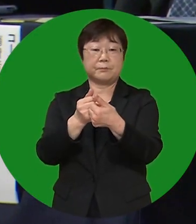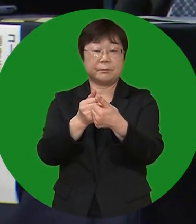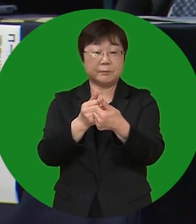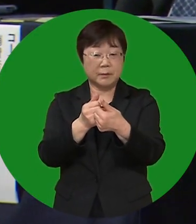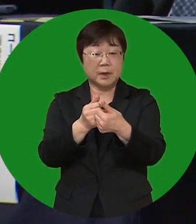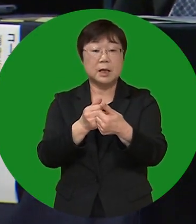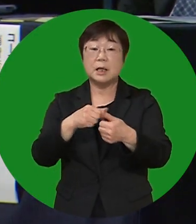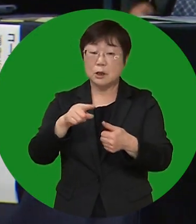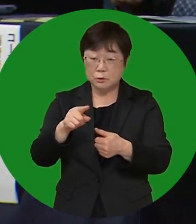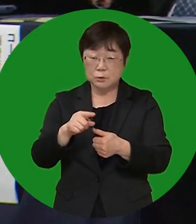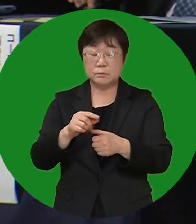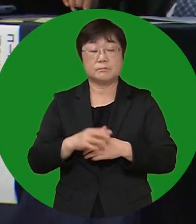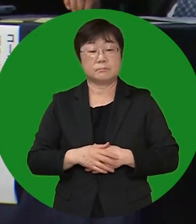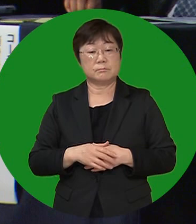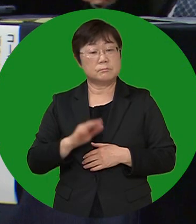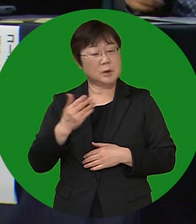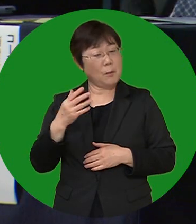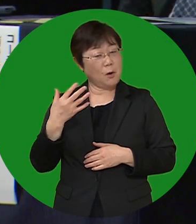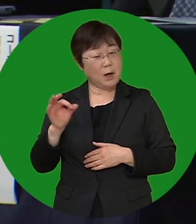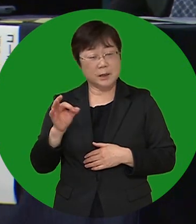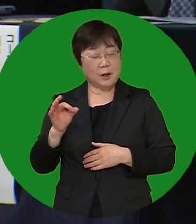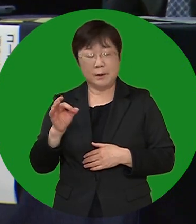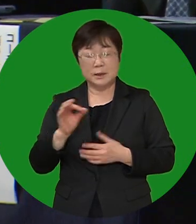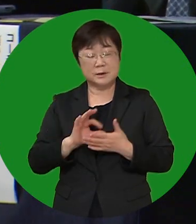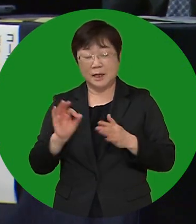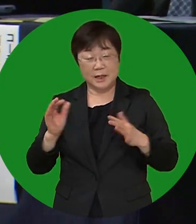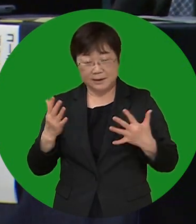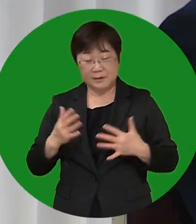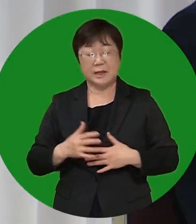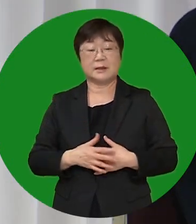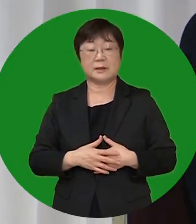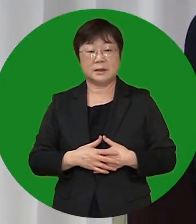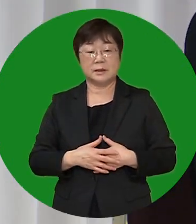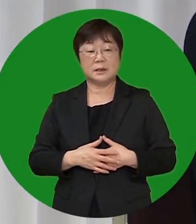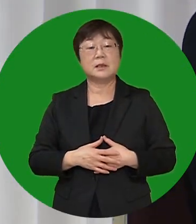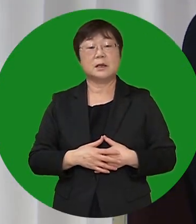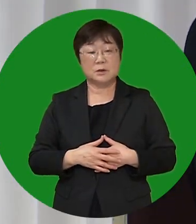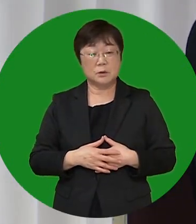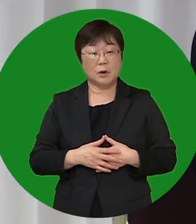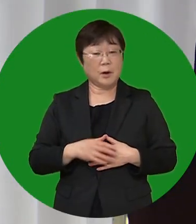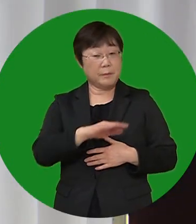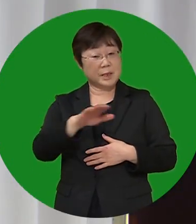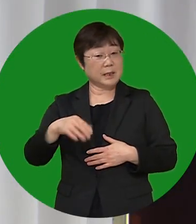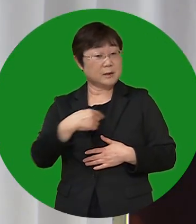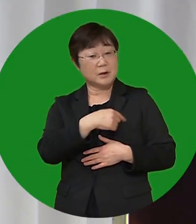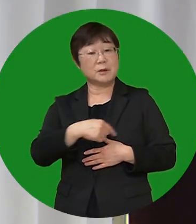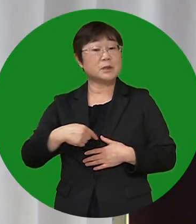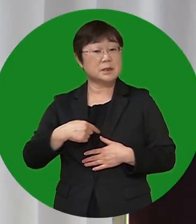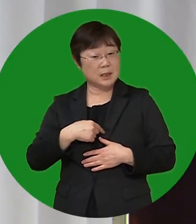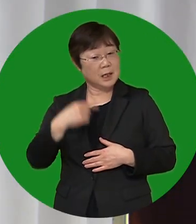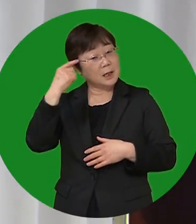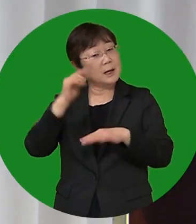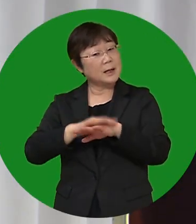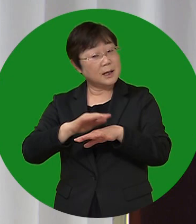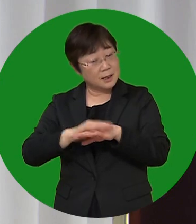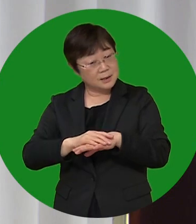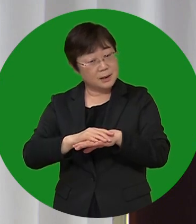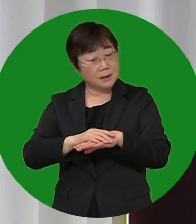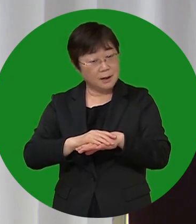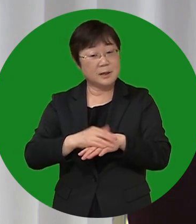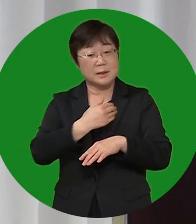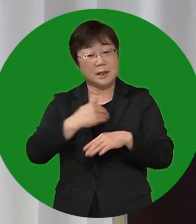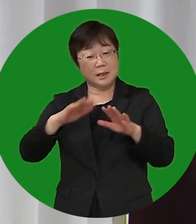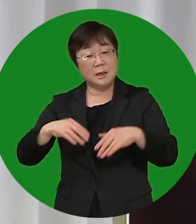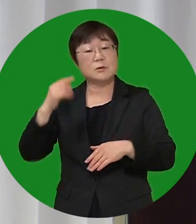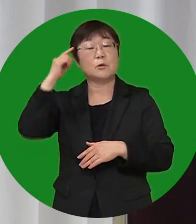チャレンジしていく田立お金はあまり使わないという高みんなの中にマインドができたかなぁ